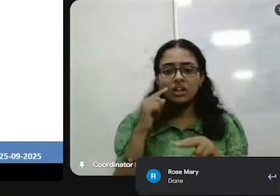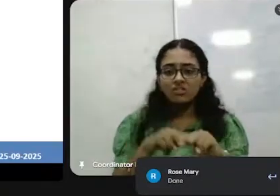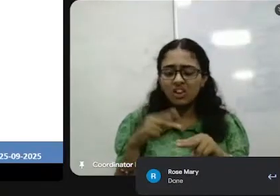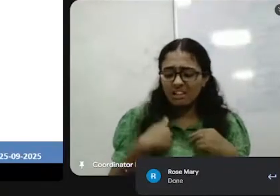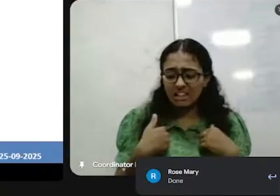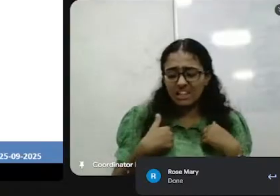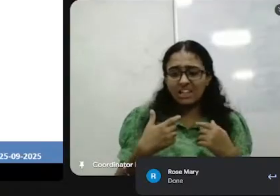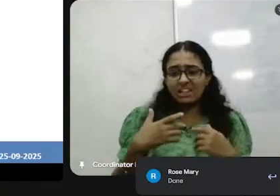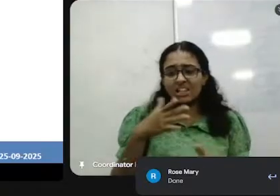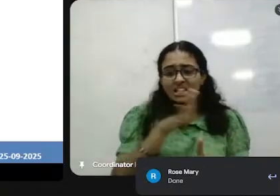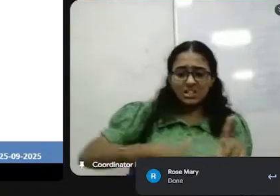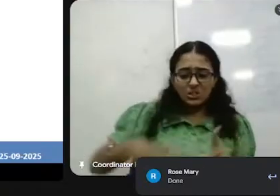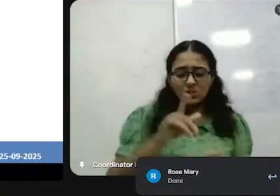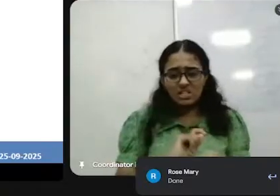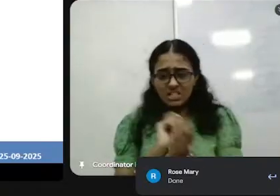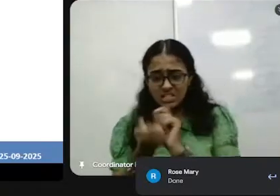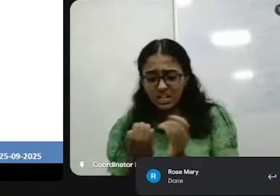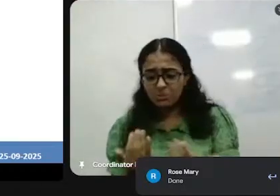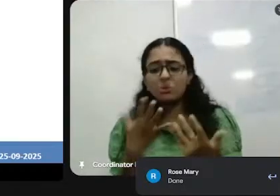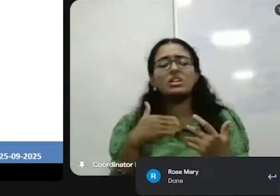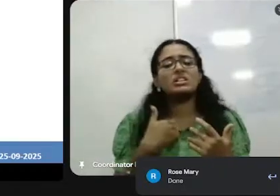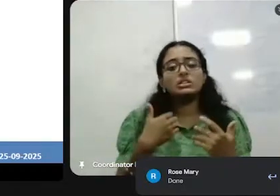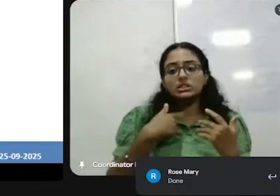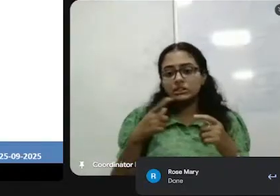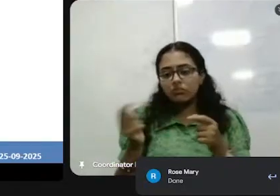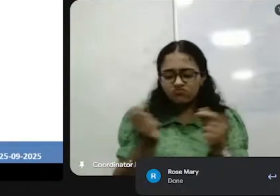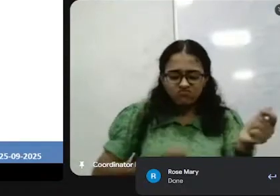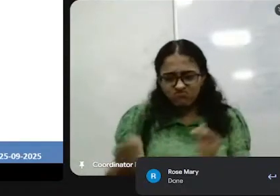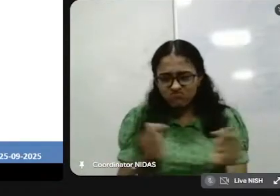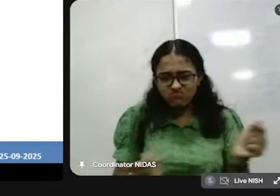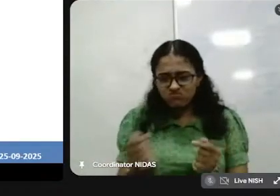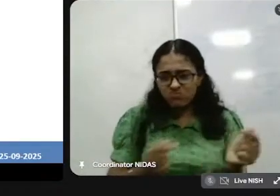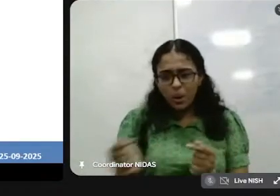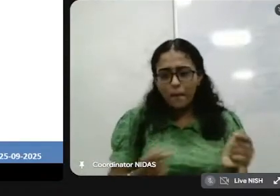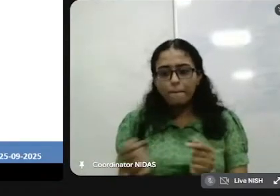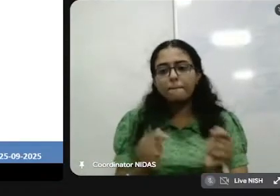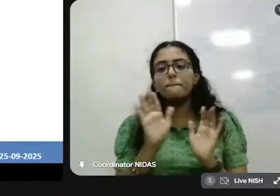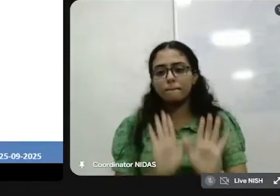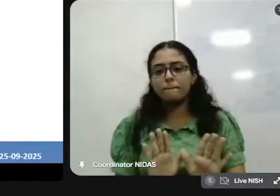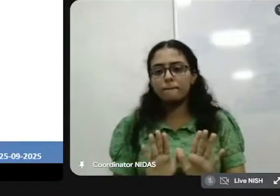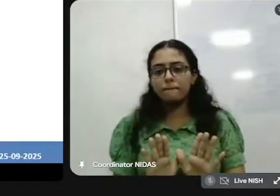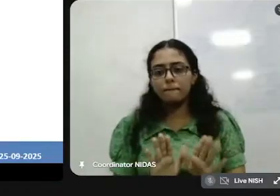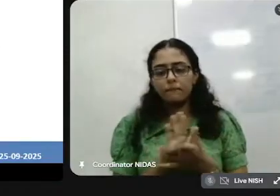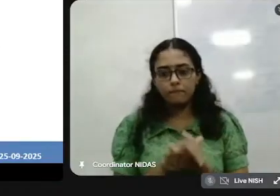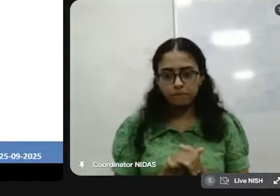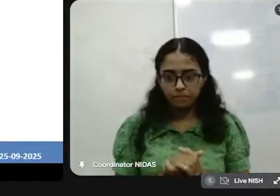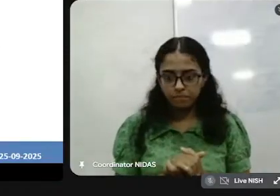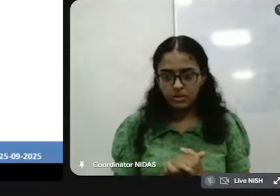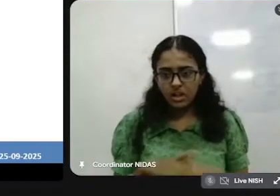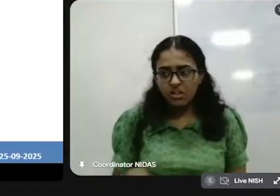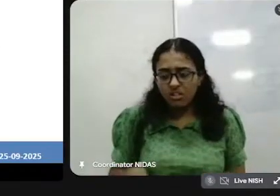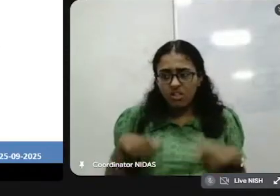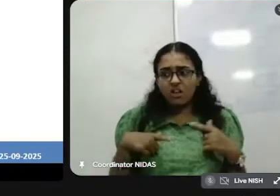മാറി കിട്ടിയിരുന്നെങ്കിൽ ഞാൻ പുക വലിക്കാതെയും മദ്യപിക്കാതെയും അല്ല നല്ല ഹെൽത്തി ലൈഫ് സ്റ്റൈൽ നോക്കി ഞാൻ